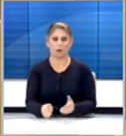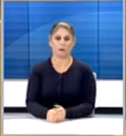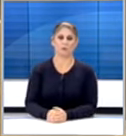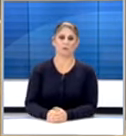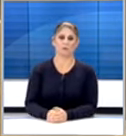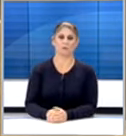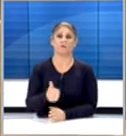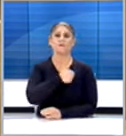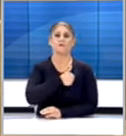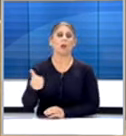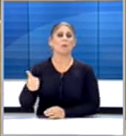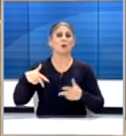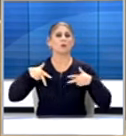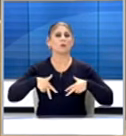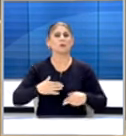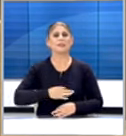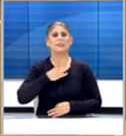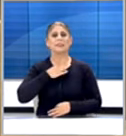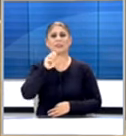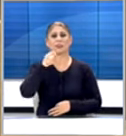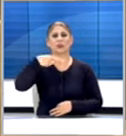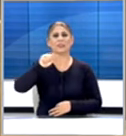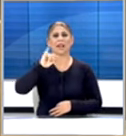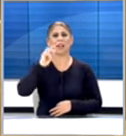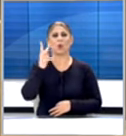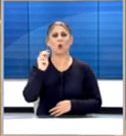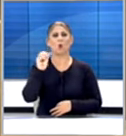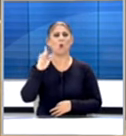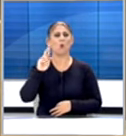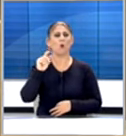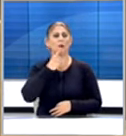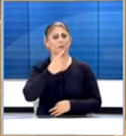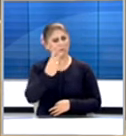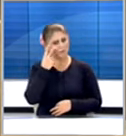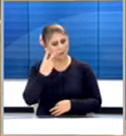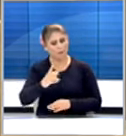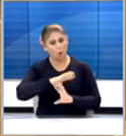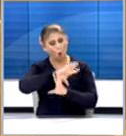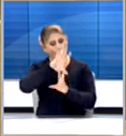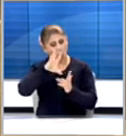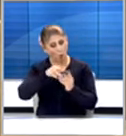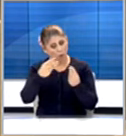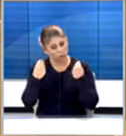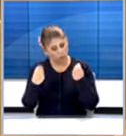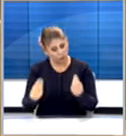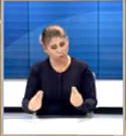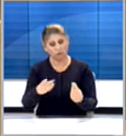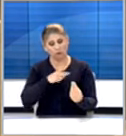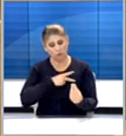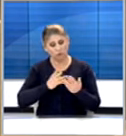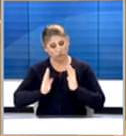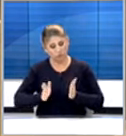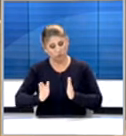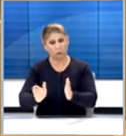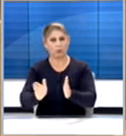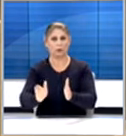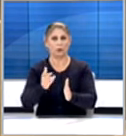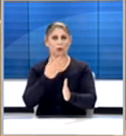Μόνο ο κύριος Σταϊκούρας φαίνεται ότι βλέπει να κινούνται όλα στη σωστή κατεύθυνση όσο αφορά τα μέτρα ασφάλειας